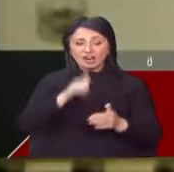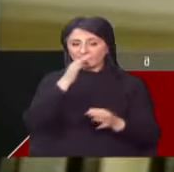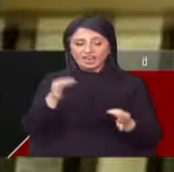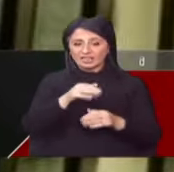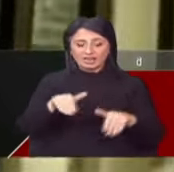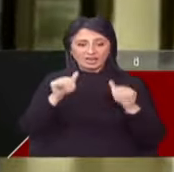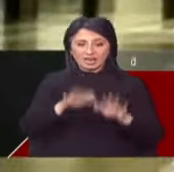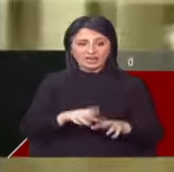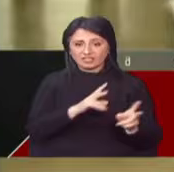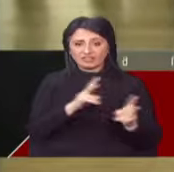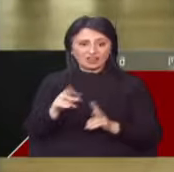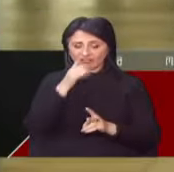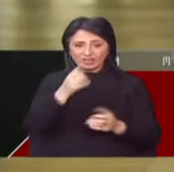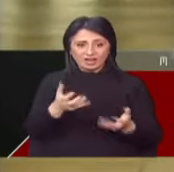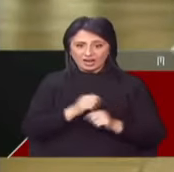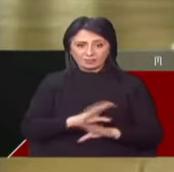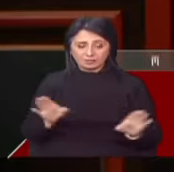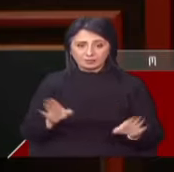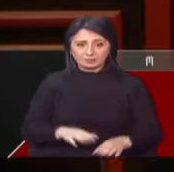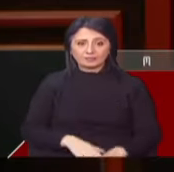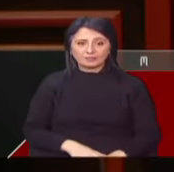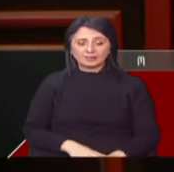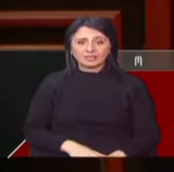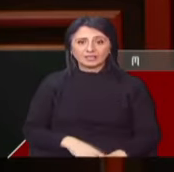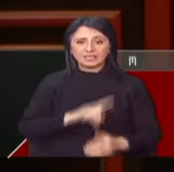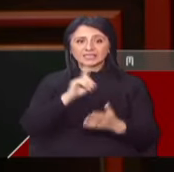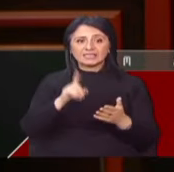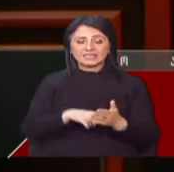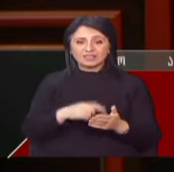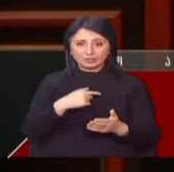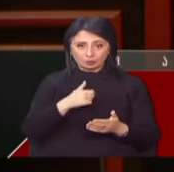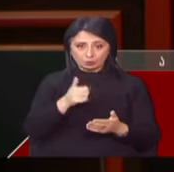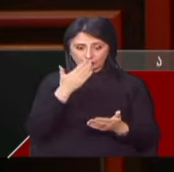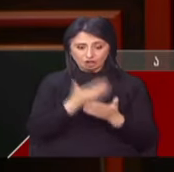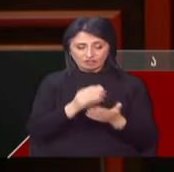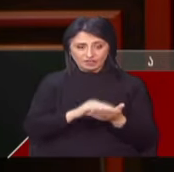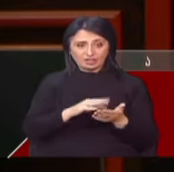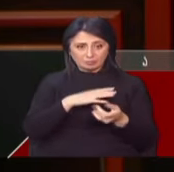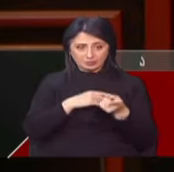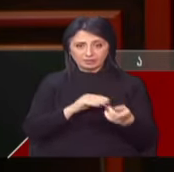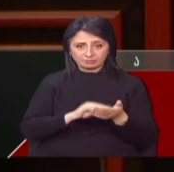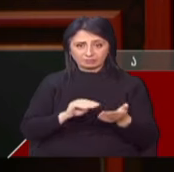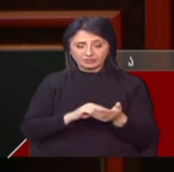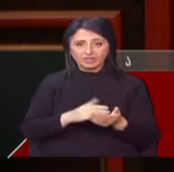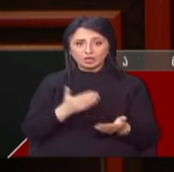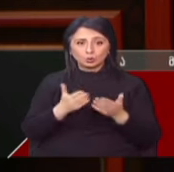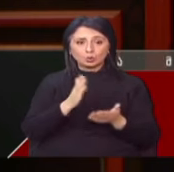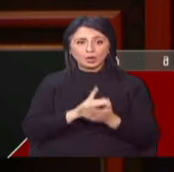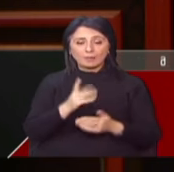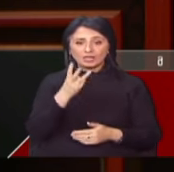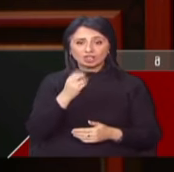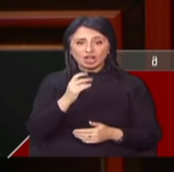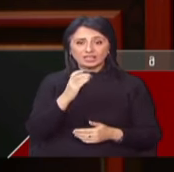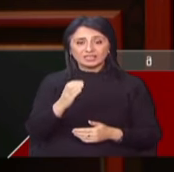verenari gadaqotelebis migeba ver moxteboda. Daisva sakitqi rogorc mechvenebashi moqs mitsemuli rom tu aris raime